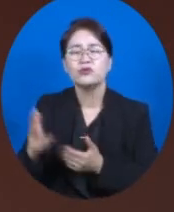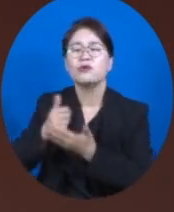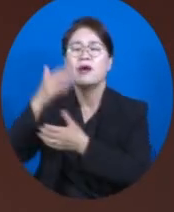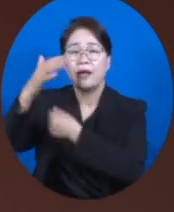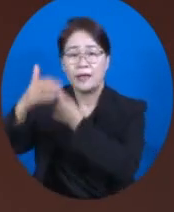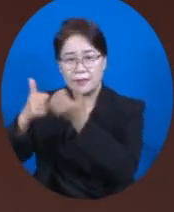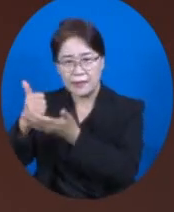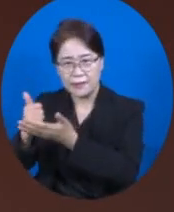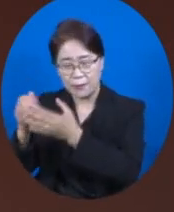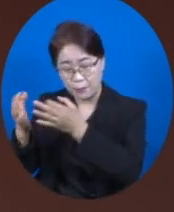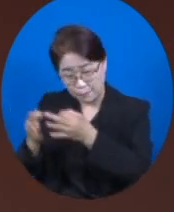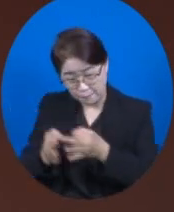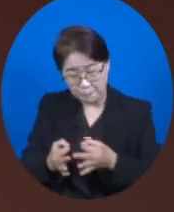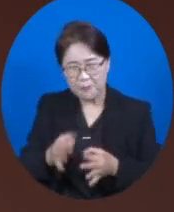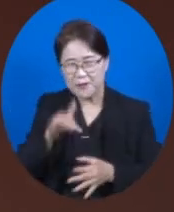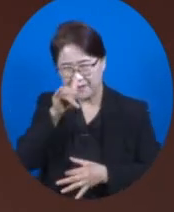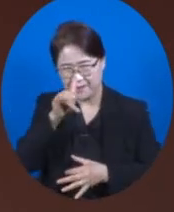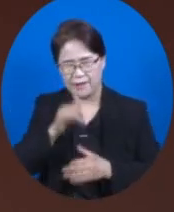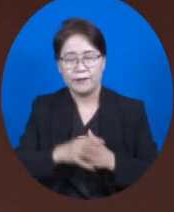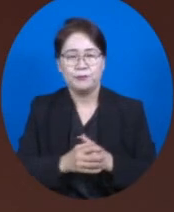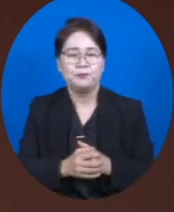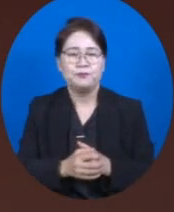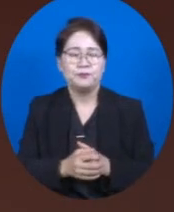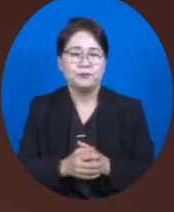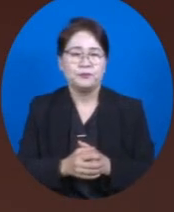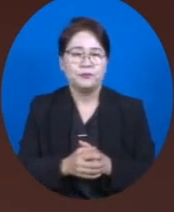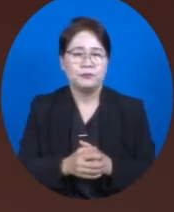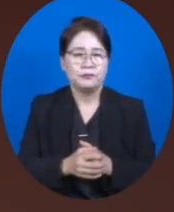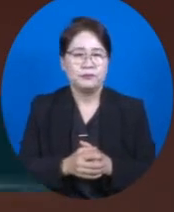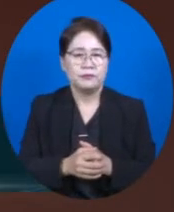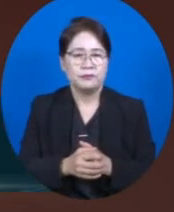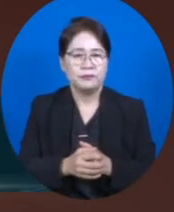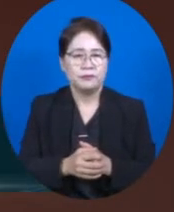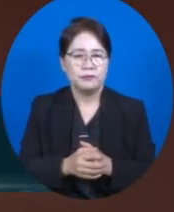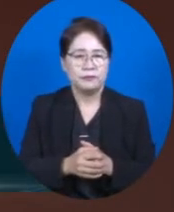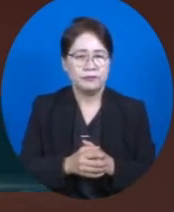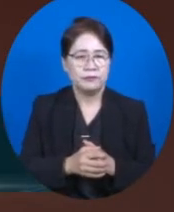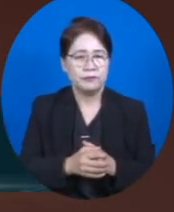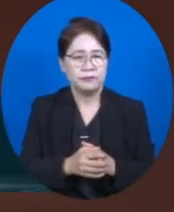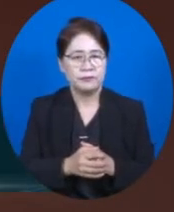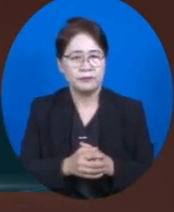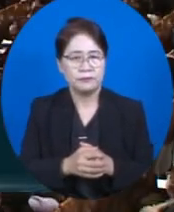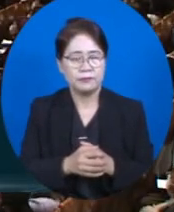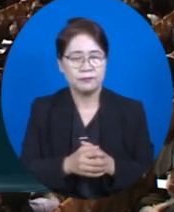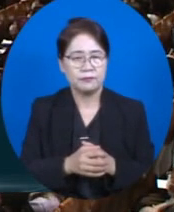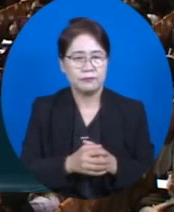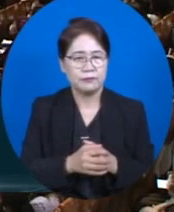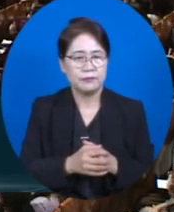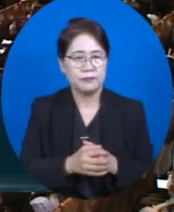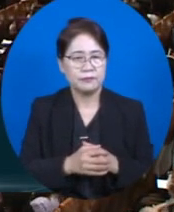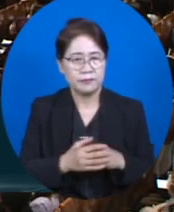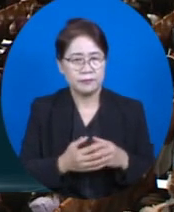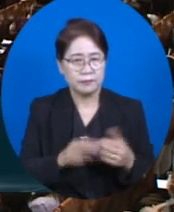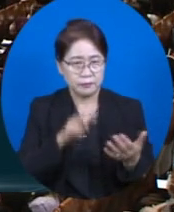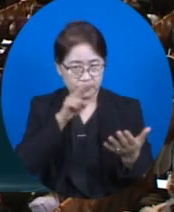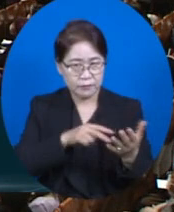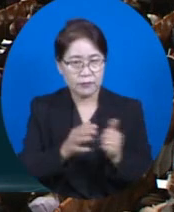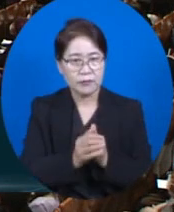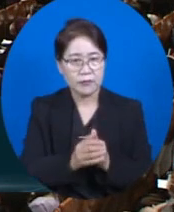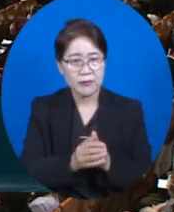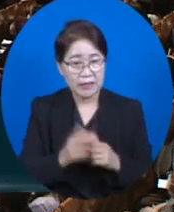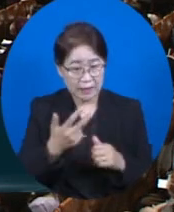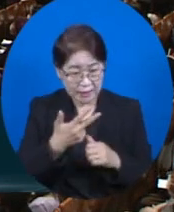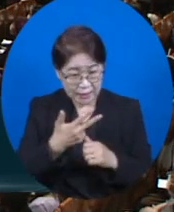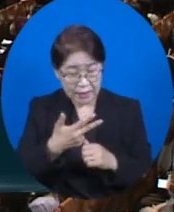여호와 하나님께서 바라보고 계셨다라고 말씀하고 있어요 10절 하반절의 말씀을 우리 다 같이 읽겠습니다 다 같이요이